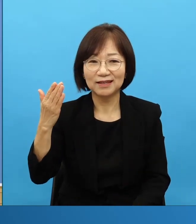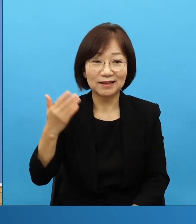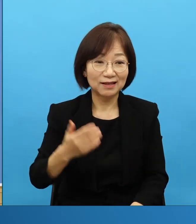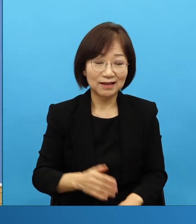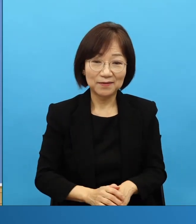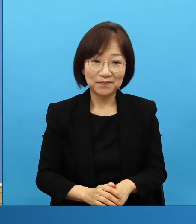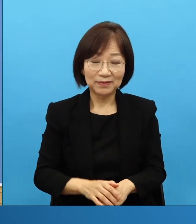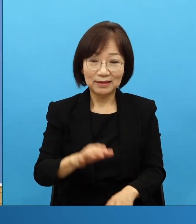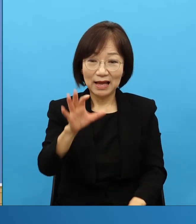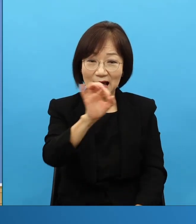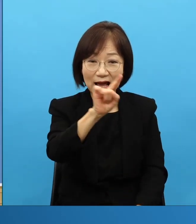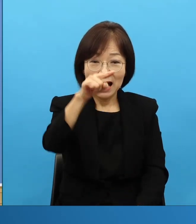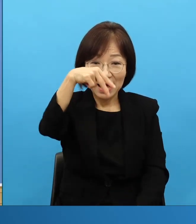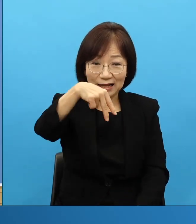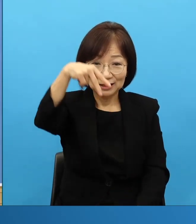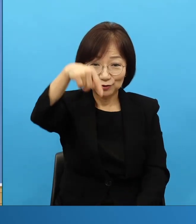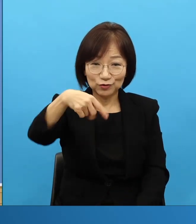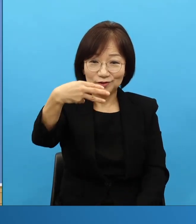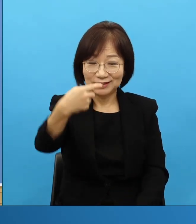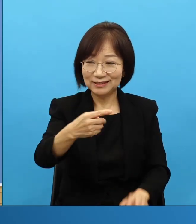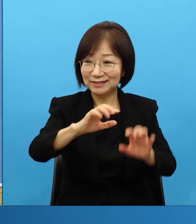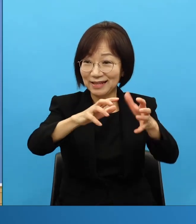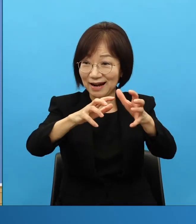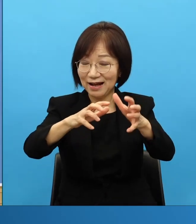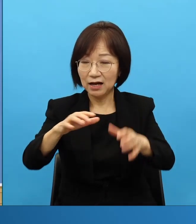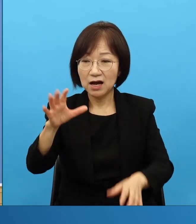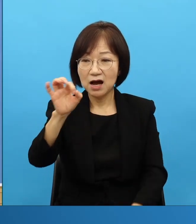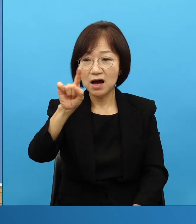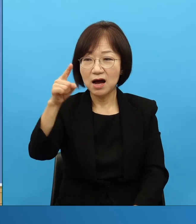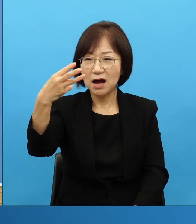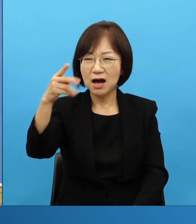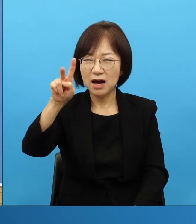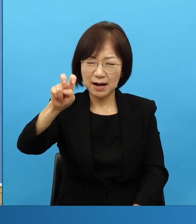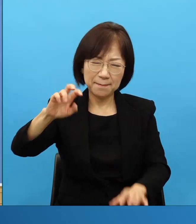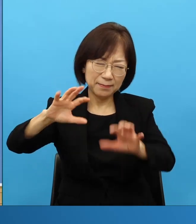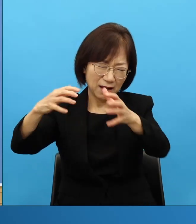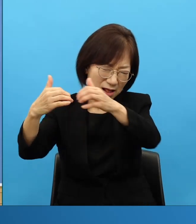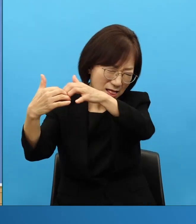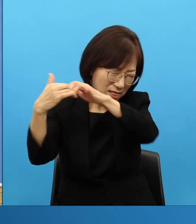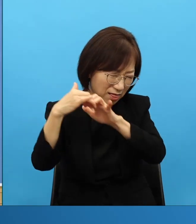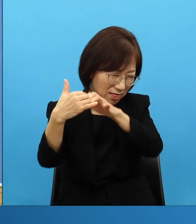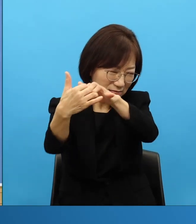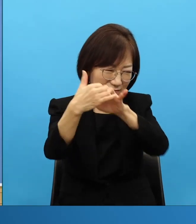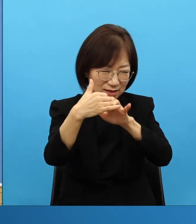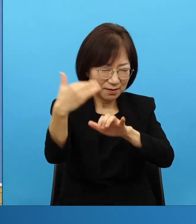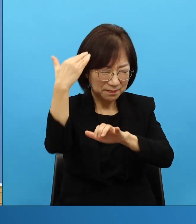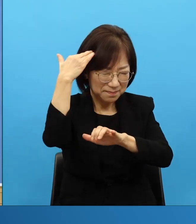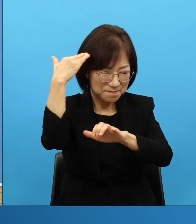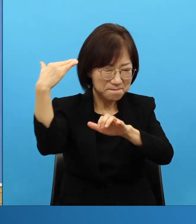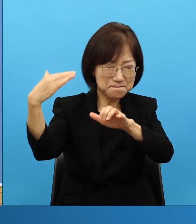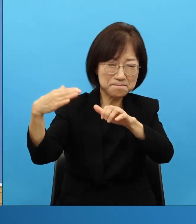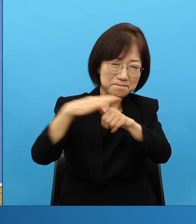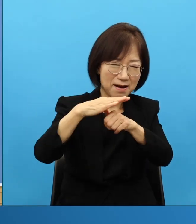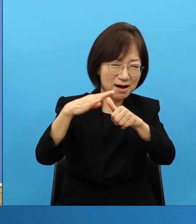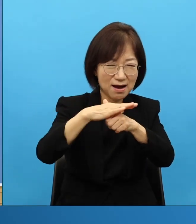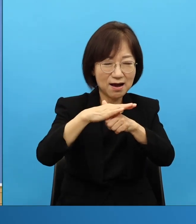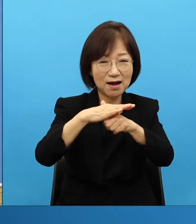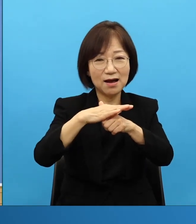쳐들어오죠. 아람 나라 쳐들어오죠. We see that Assyrians were coming to attack them, and then the land of Arabs were coming to attack them. 이걸 알고